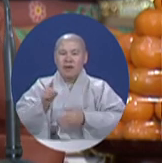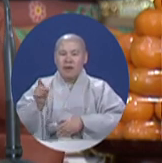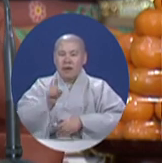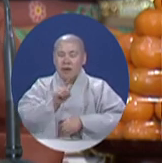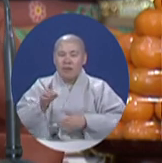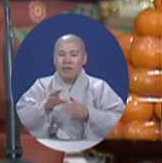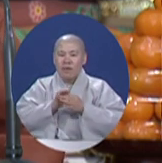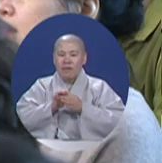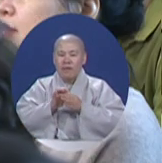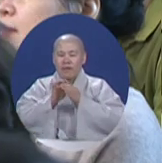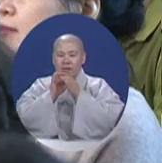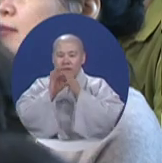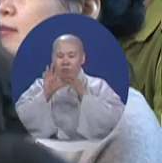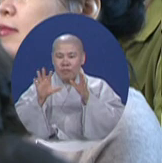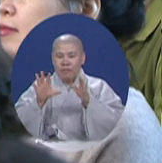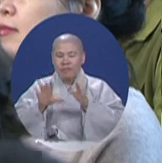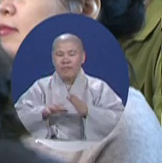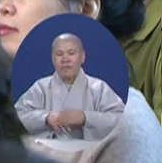상관이 없습니다.